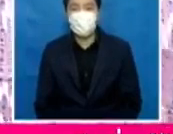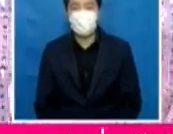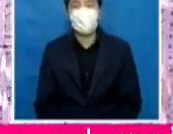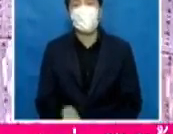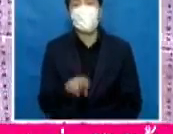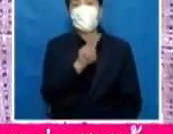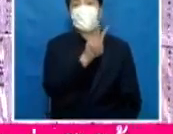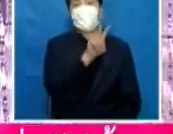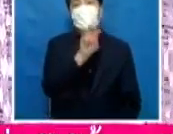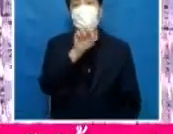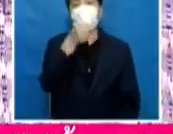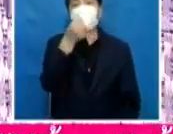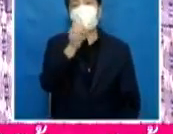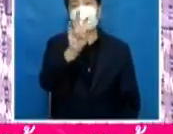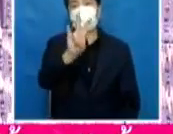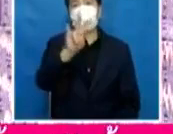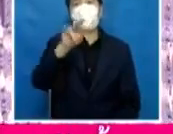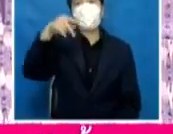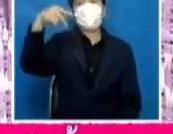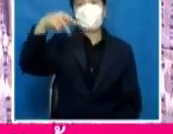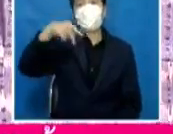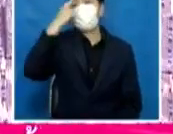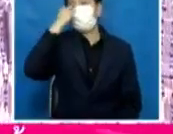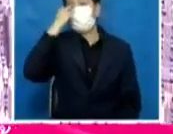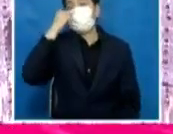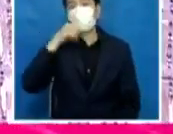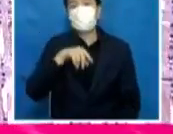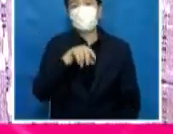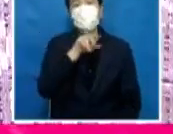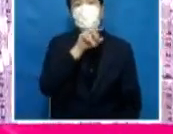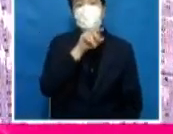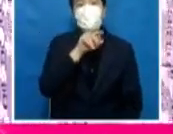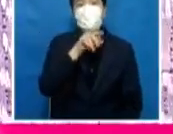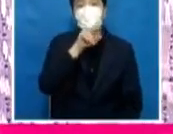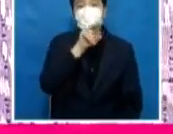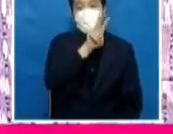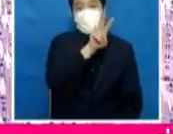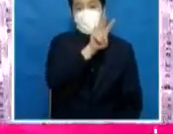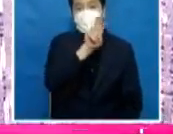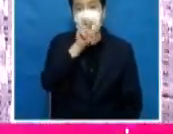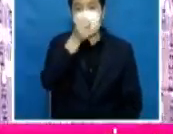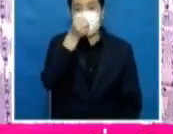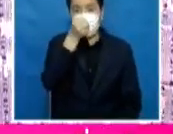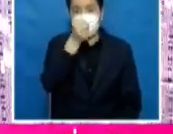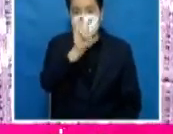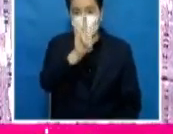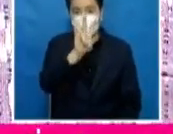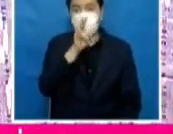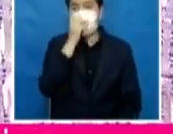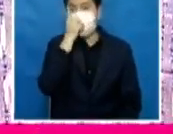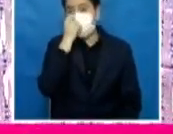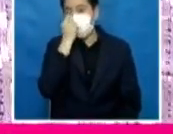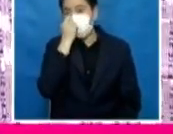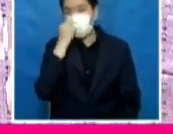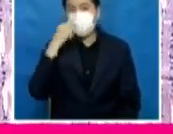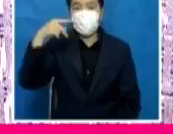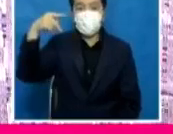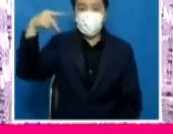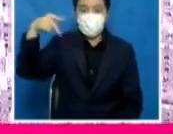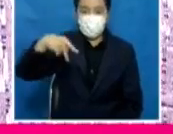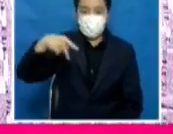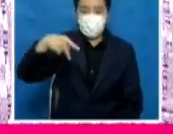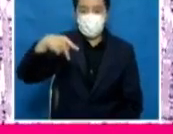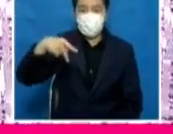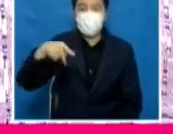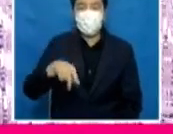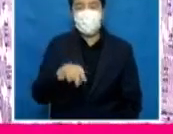ได้งวดที่217 P หมวดอักษร P ขออภัยครับได้งวดที่217หมวดอักษร P